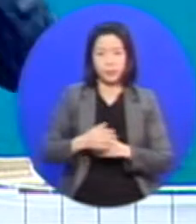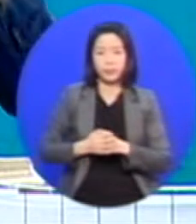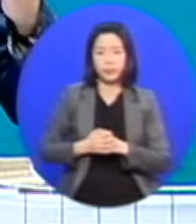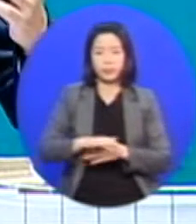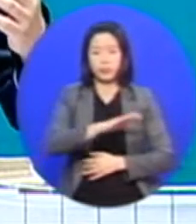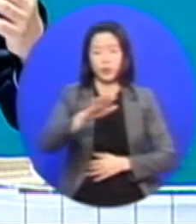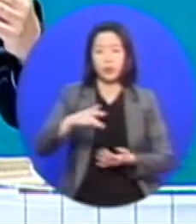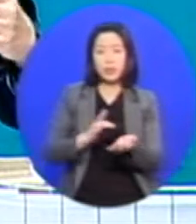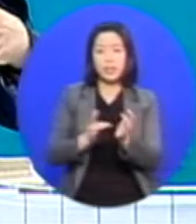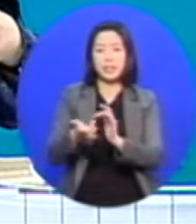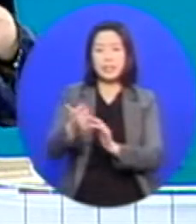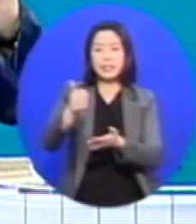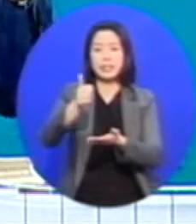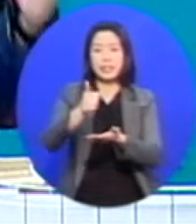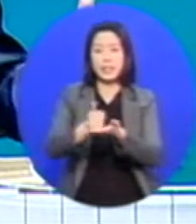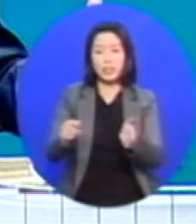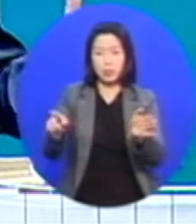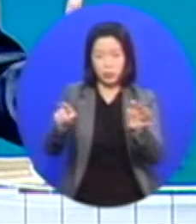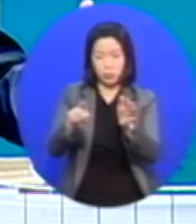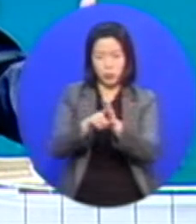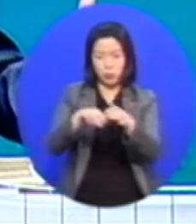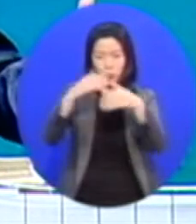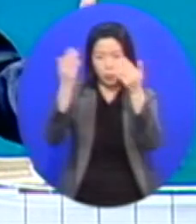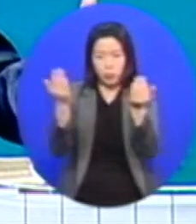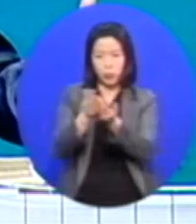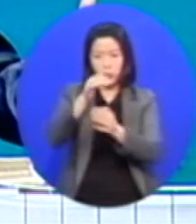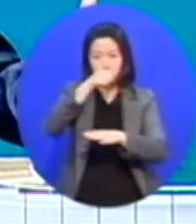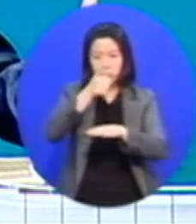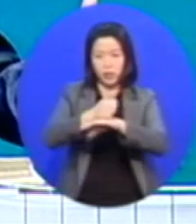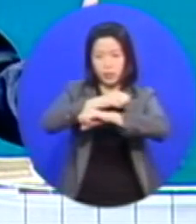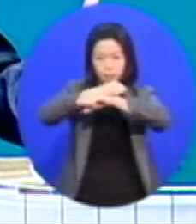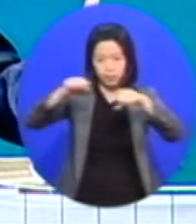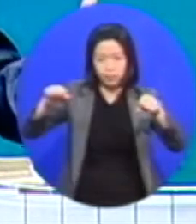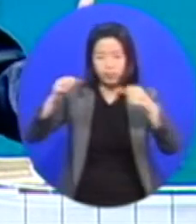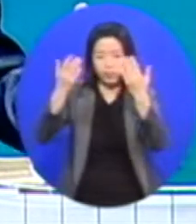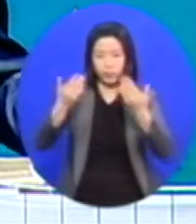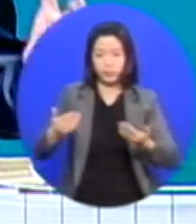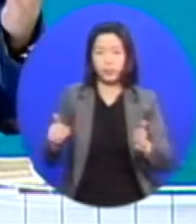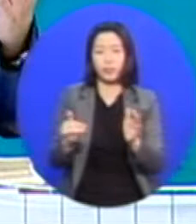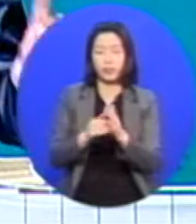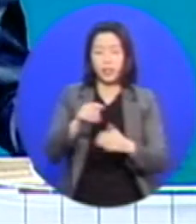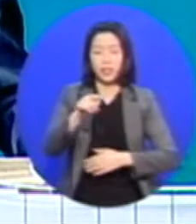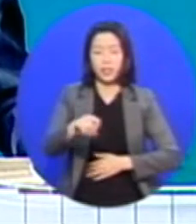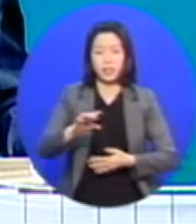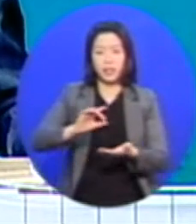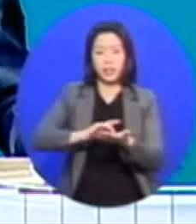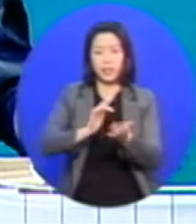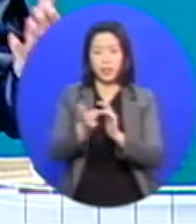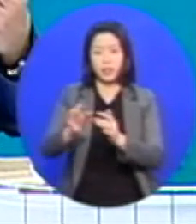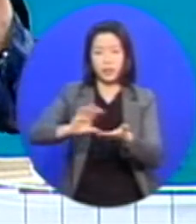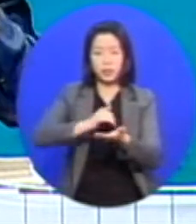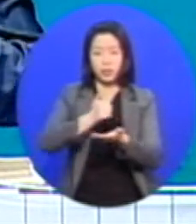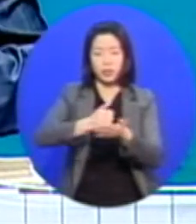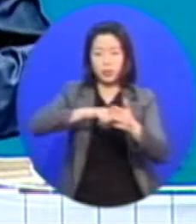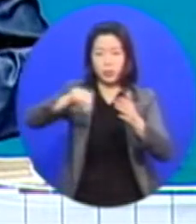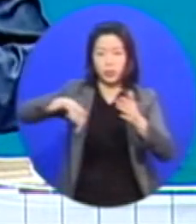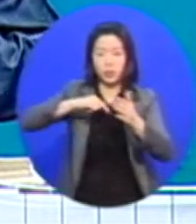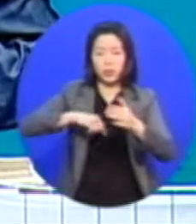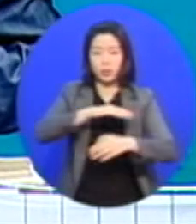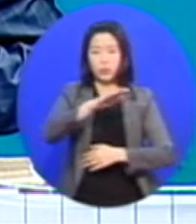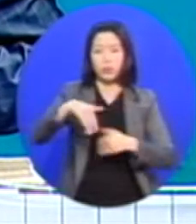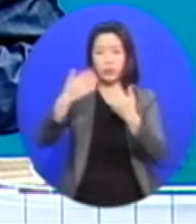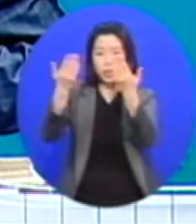우리는 예수 믿고 모든 죄가 사함을 받았어요 이것이 바로 예수 그리스도 안에서 우리에게 주신